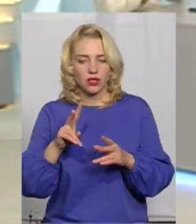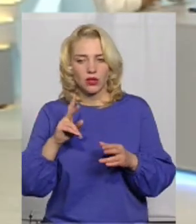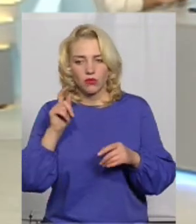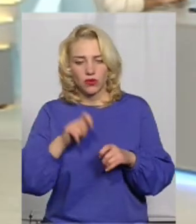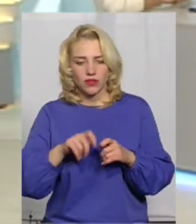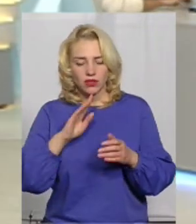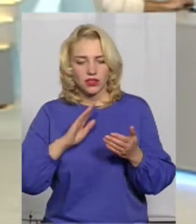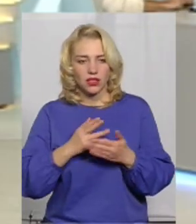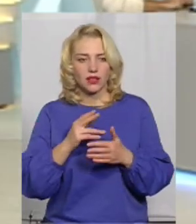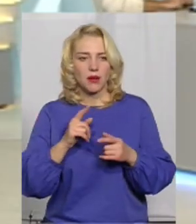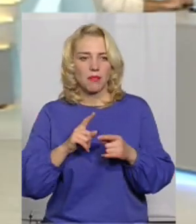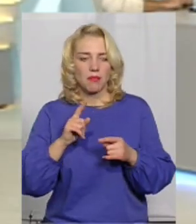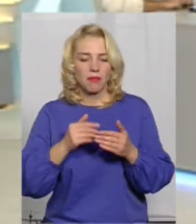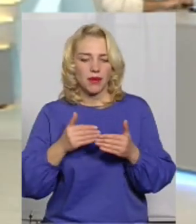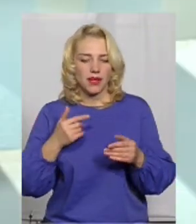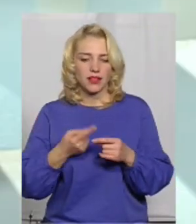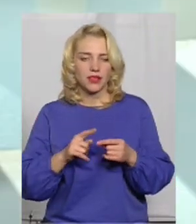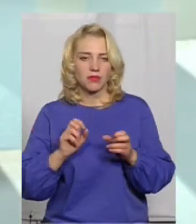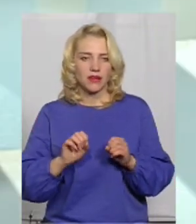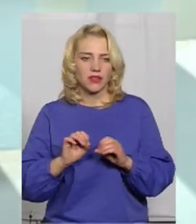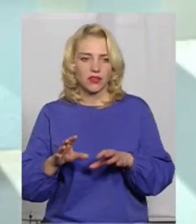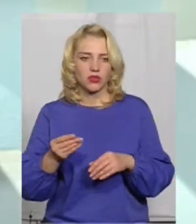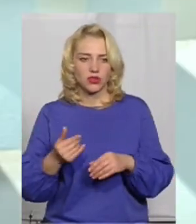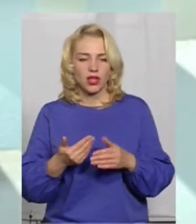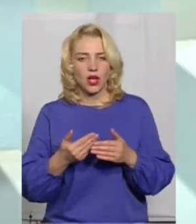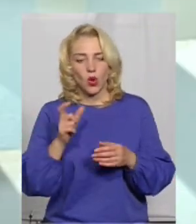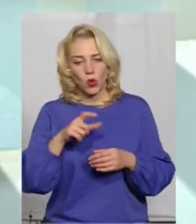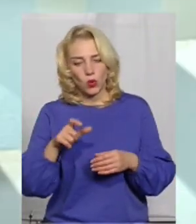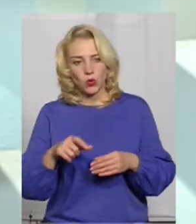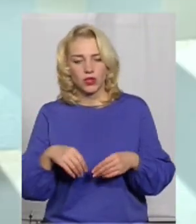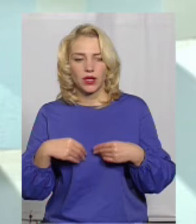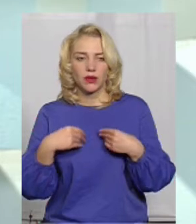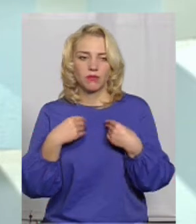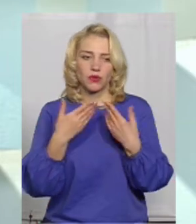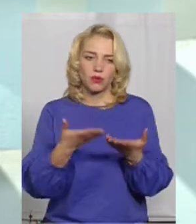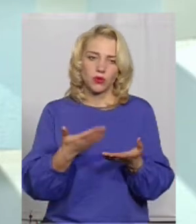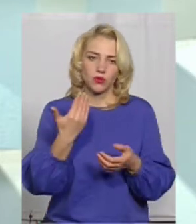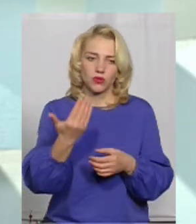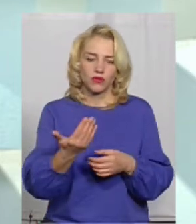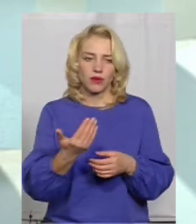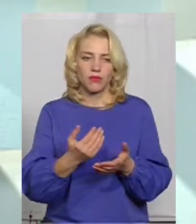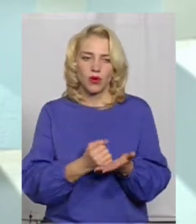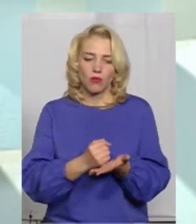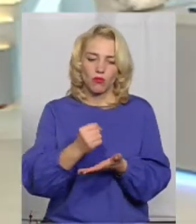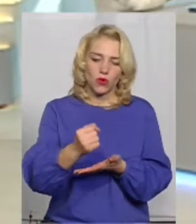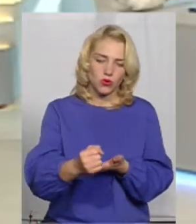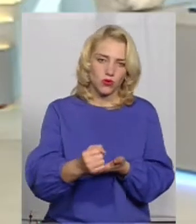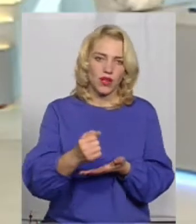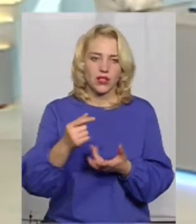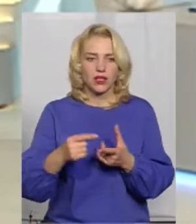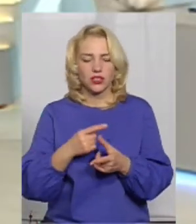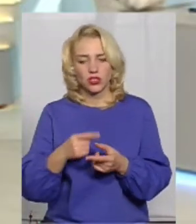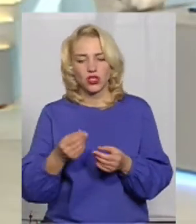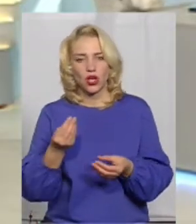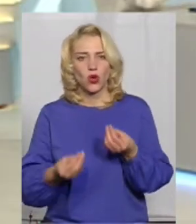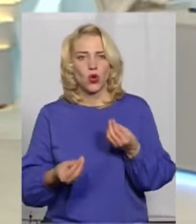віддати рідненькі гроші? Давайте ми уточнимо. Люди пропонують вам розіграш чи пропонують вам просування? Якщо просування. Розіграш, це буде до мене,